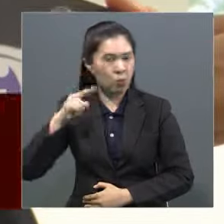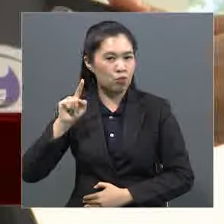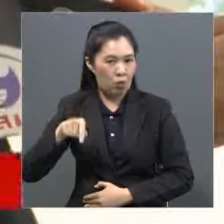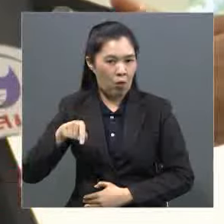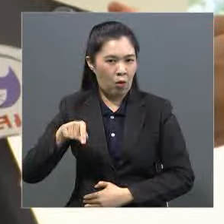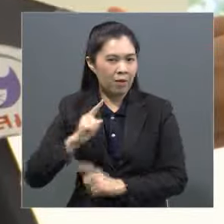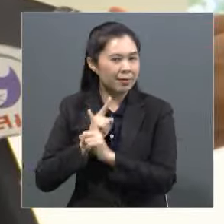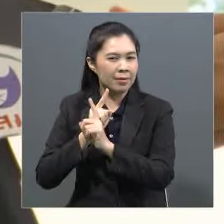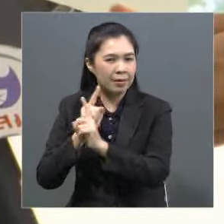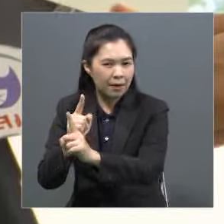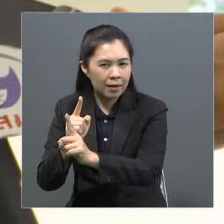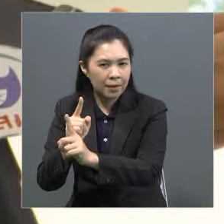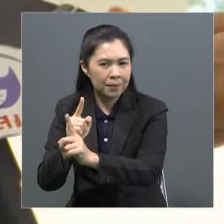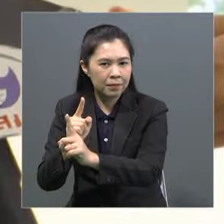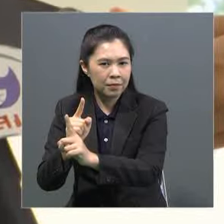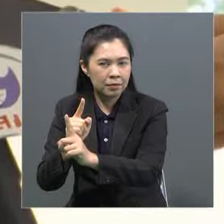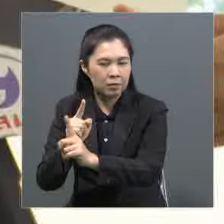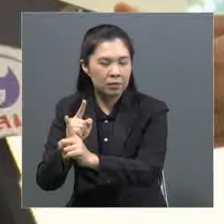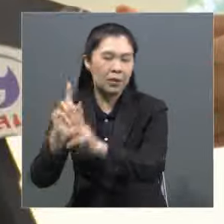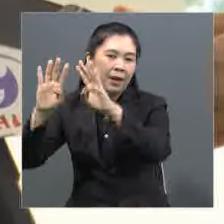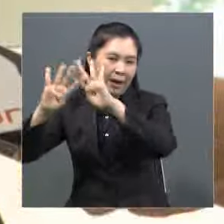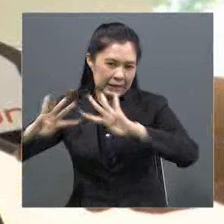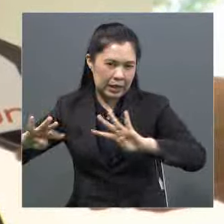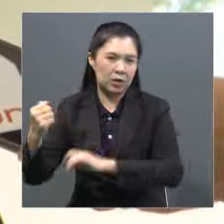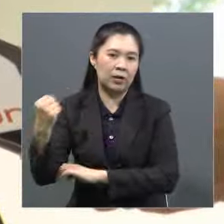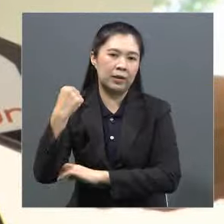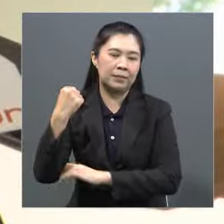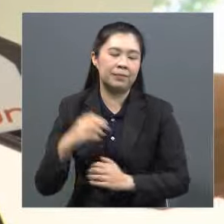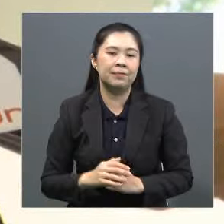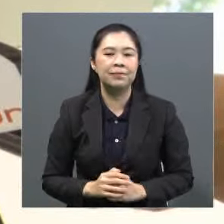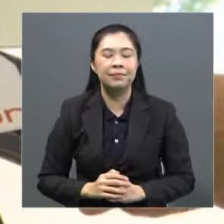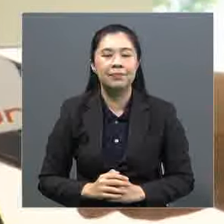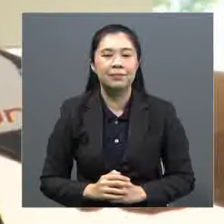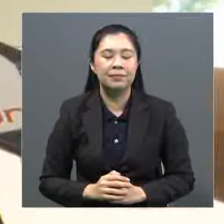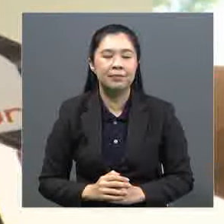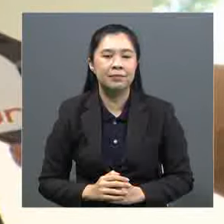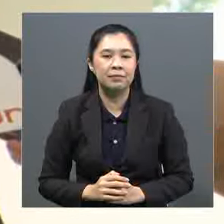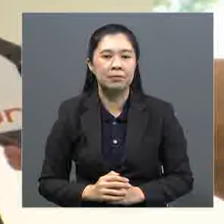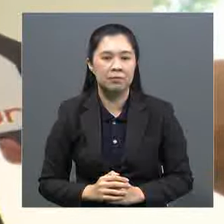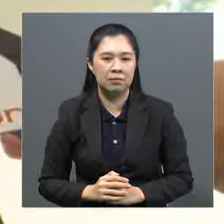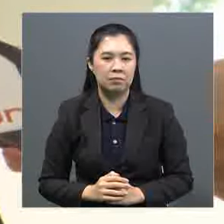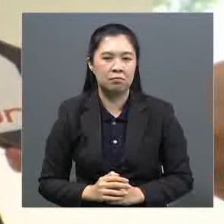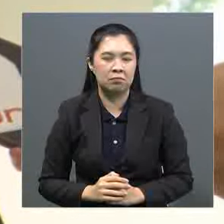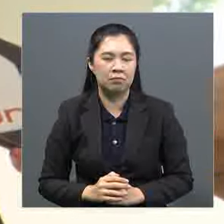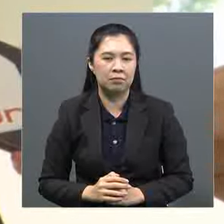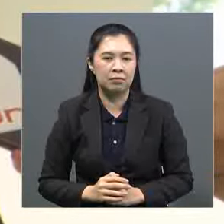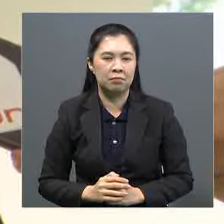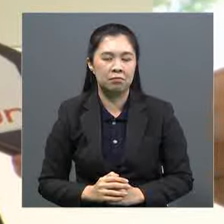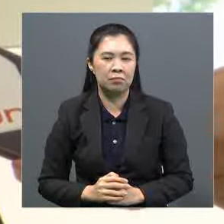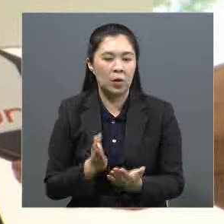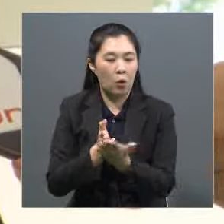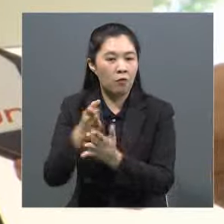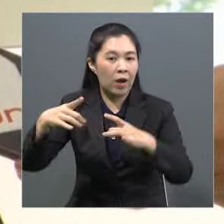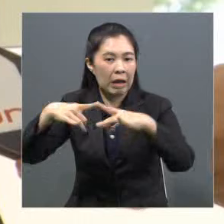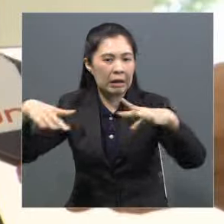ในมติของอาเซียนอย่างเคร่งครัด ฝ่ายค้านก็เป็นห่วงว่าคือนานาชาติเขาจะมองมาว่าเราเลือกข้างหรือ